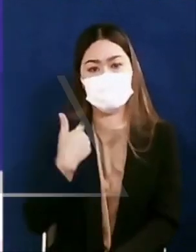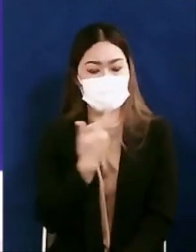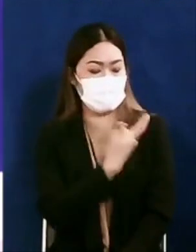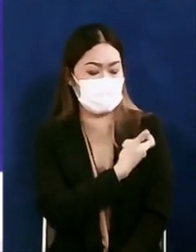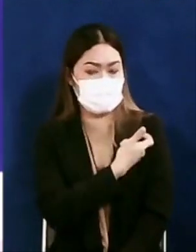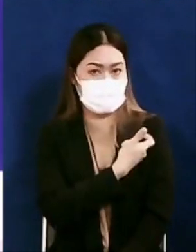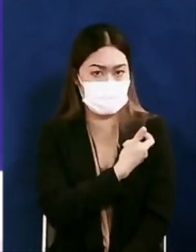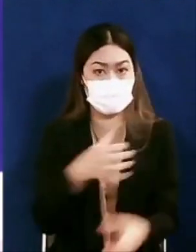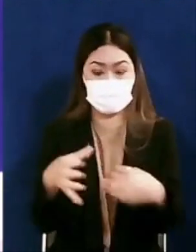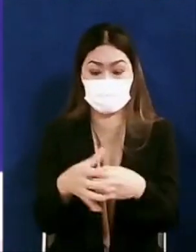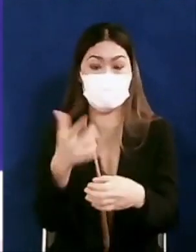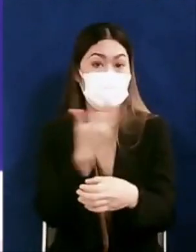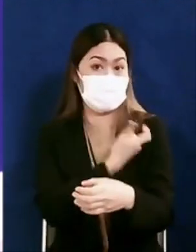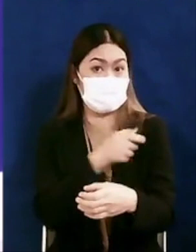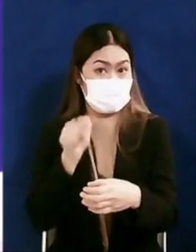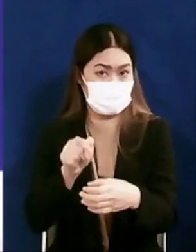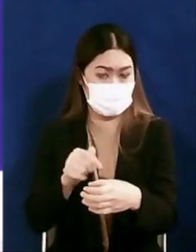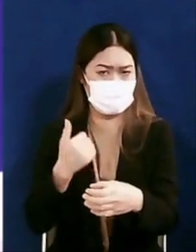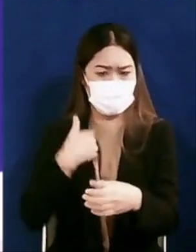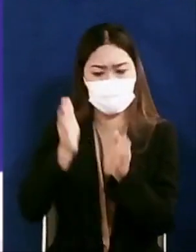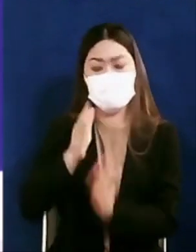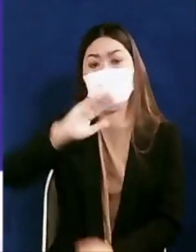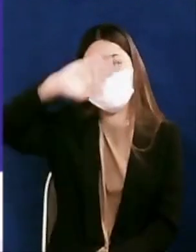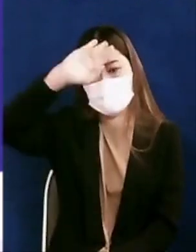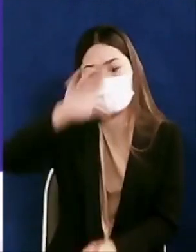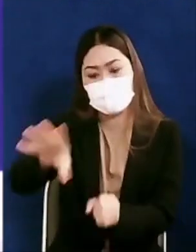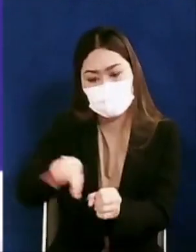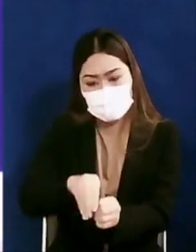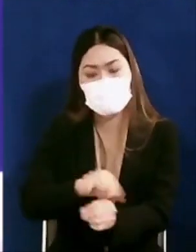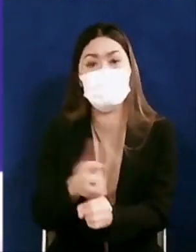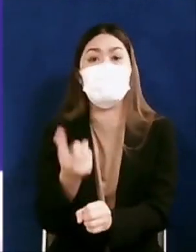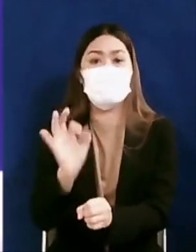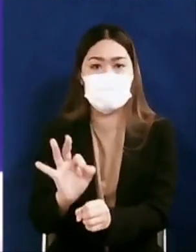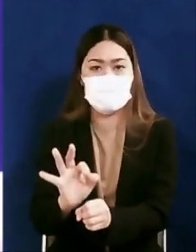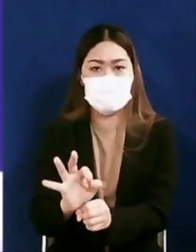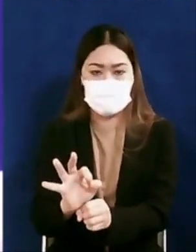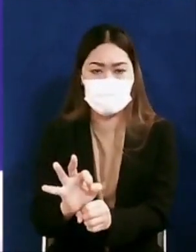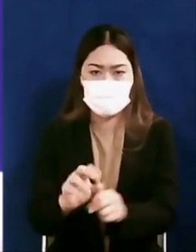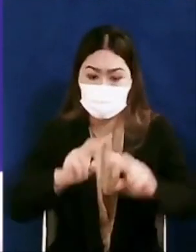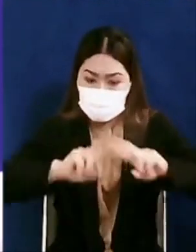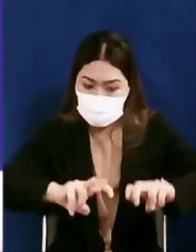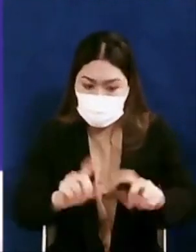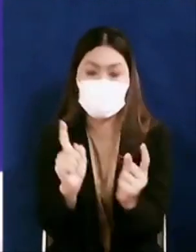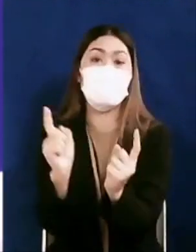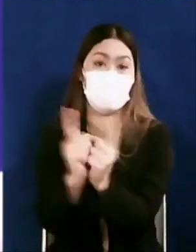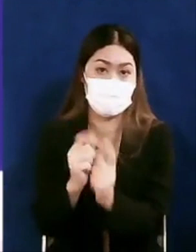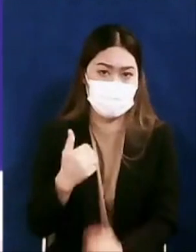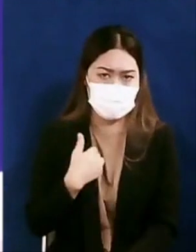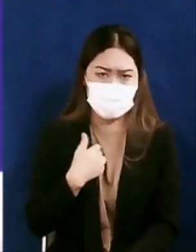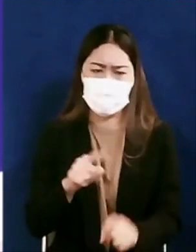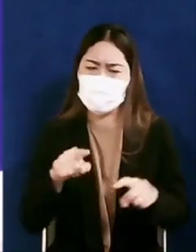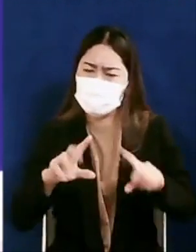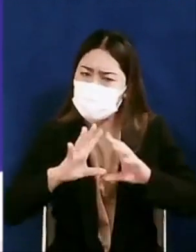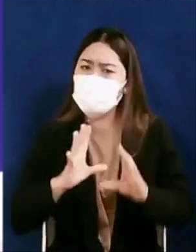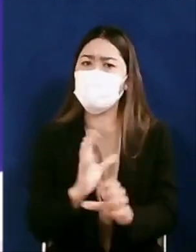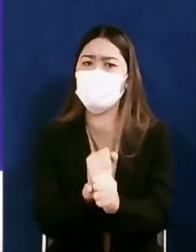คซีนไปจำนวนหนึ่งแล้วแล้วก็มีผู้ป่วยซึ่งติดเชื้อโควิด -19 ที่เข้ามาในระบบของเราเนี่ยนะครับที่เราวินิจฉัยได้จาก